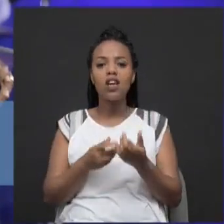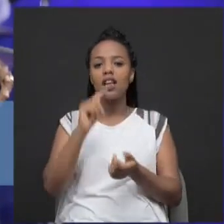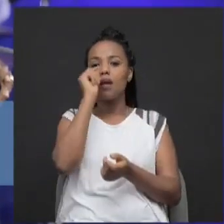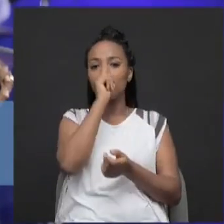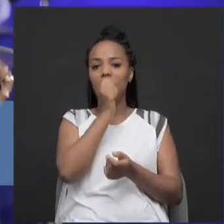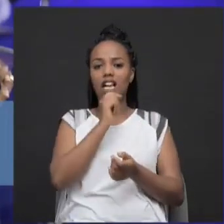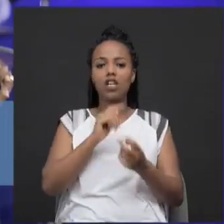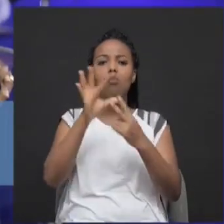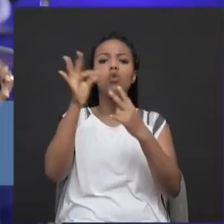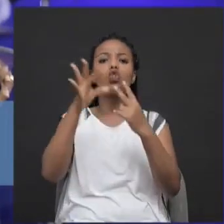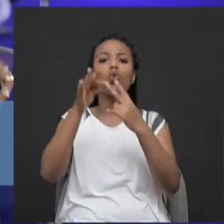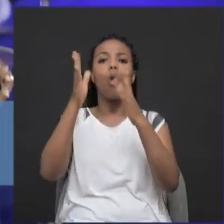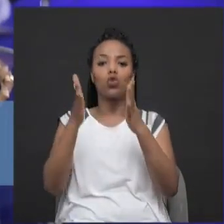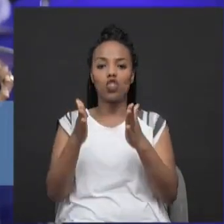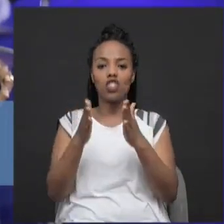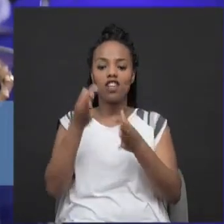ለሚታገሳቸው ምርጦቹ